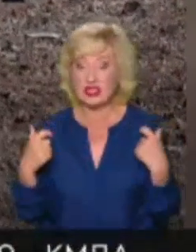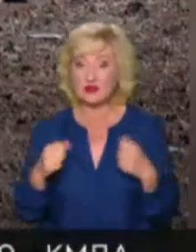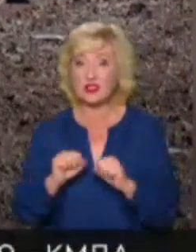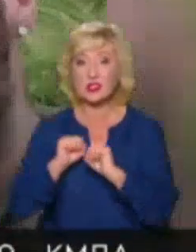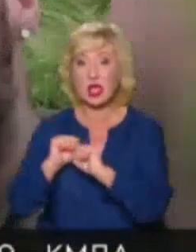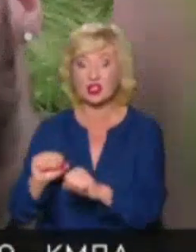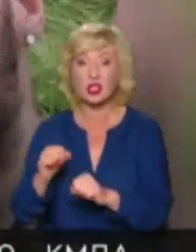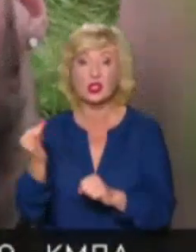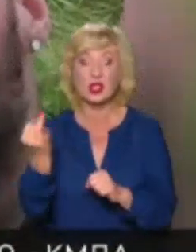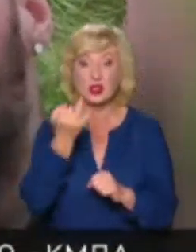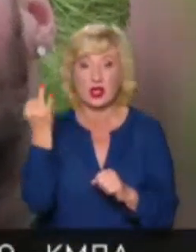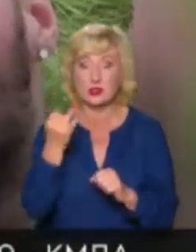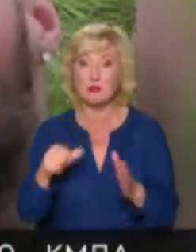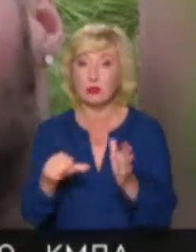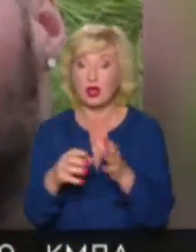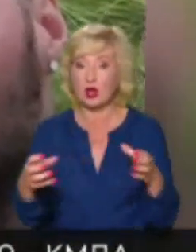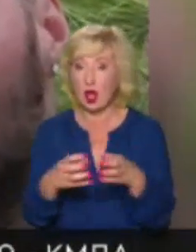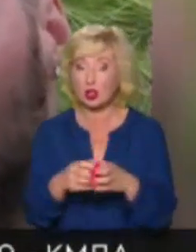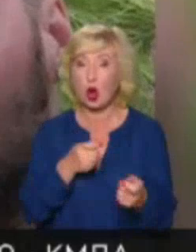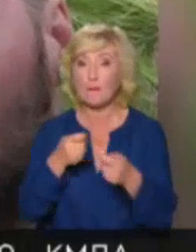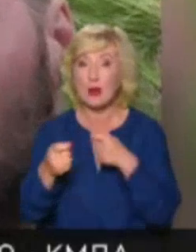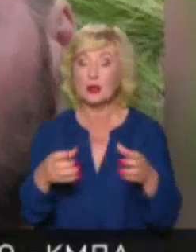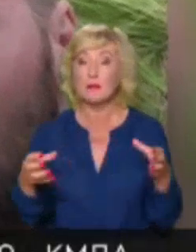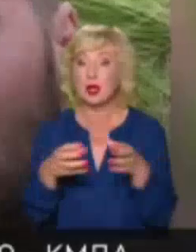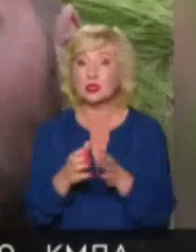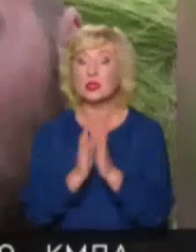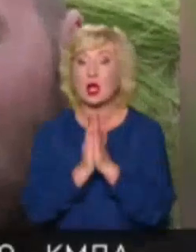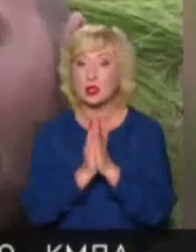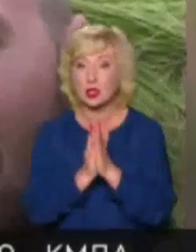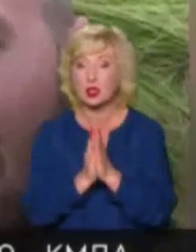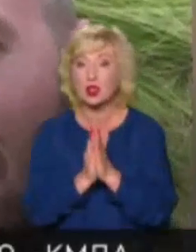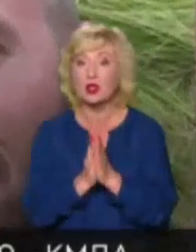захищати інтереси бригади. Командування бригади закликало